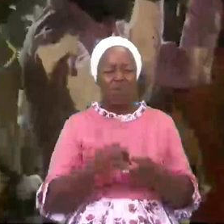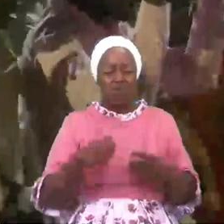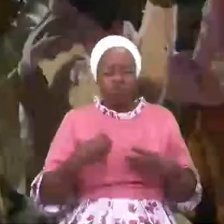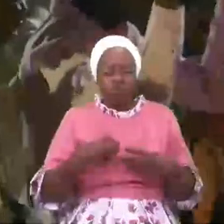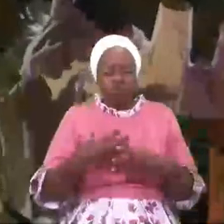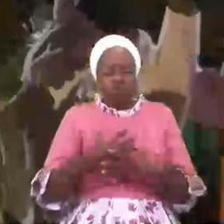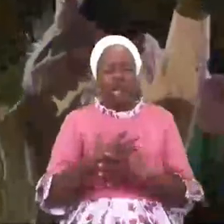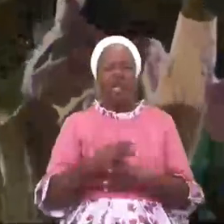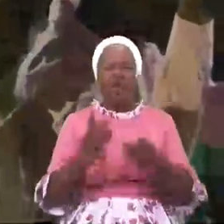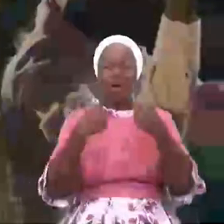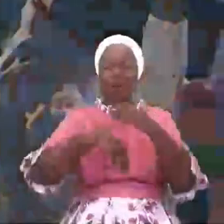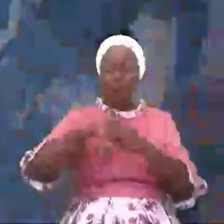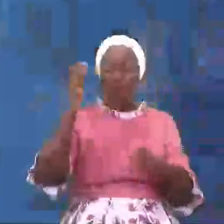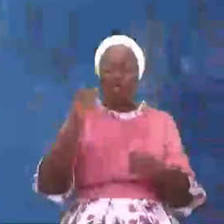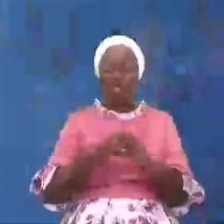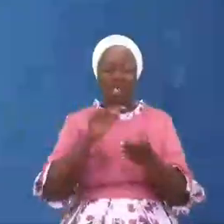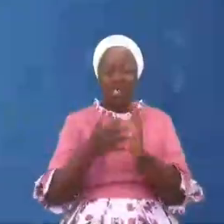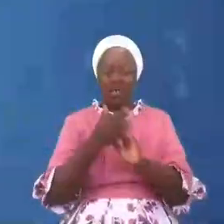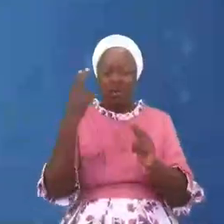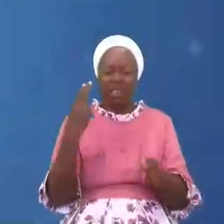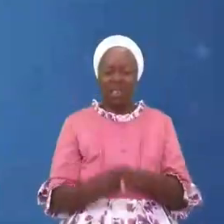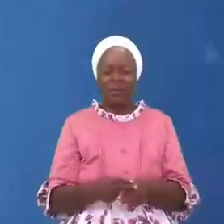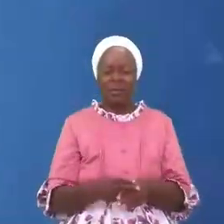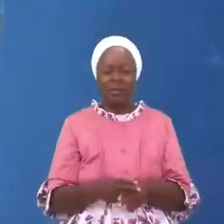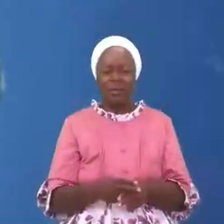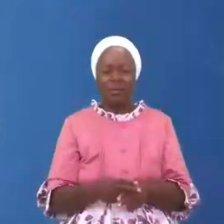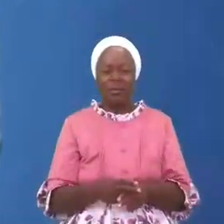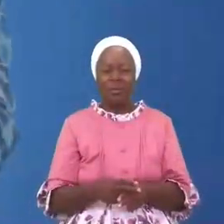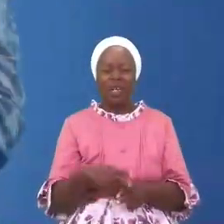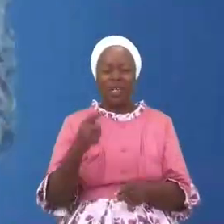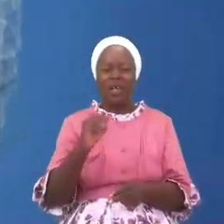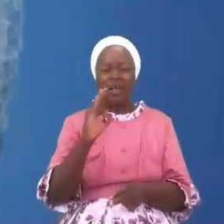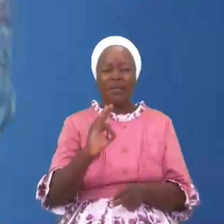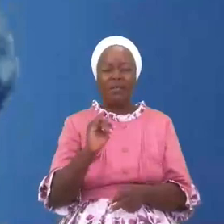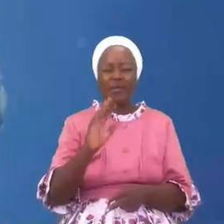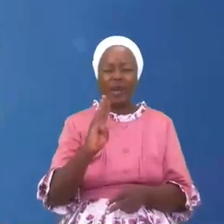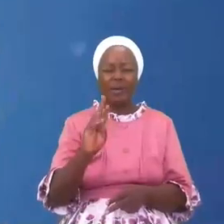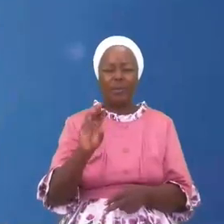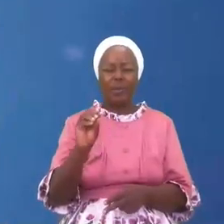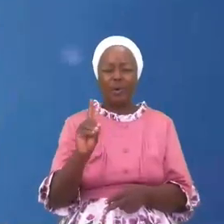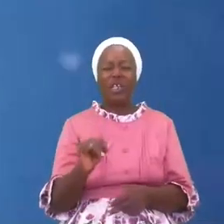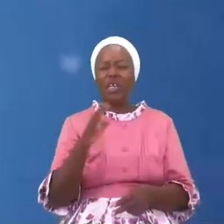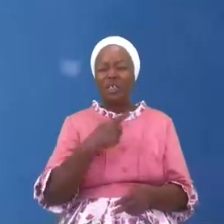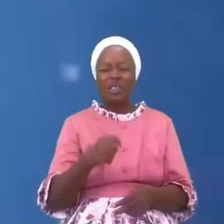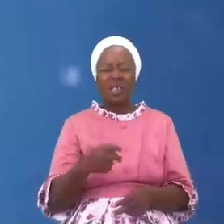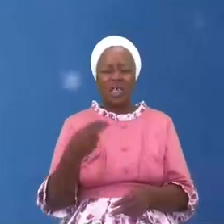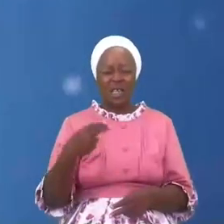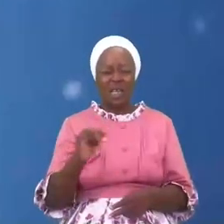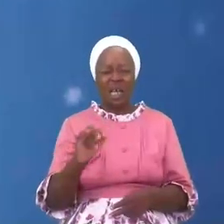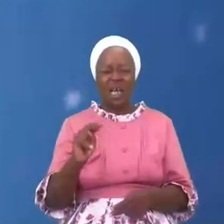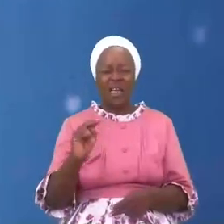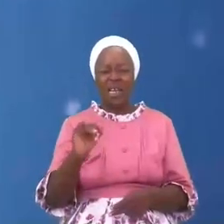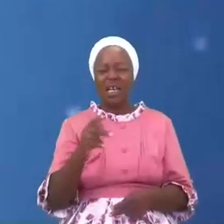L'enflement sort au nom de Jésus. Fibrome, l'hernie, le